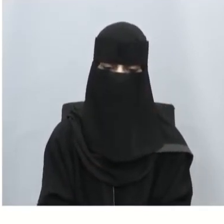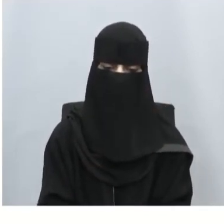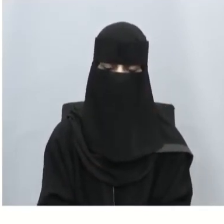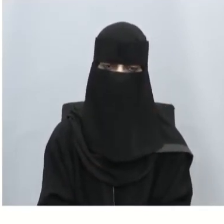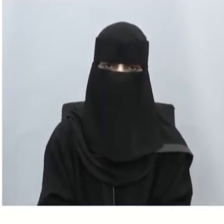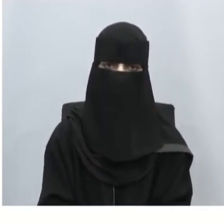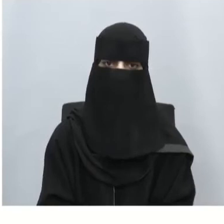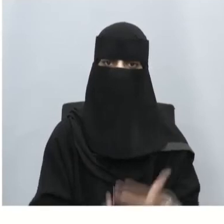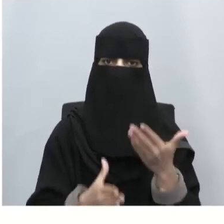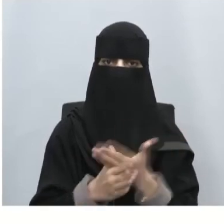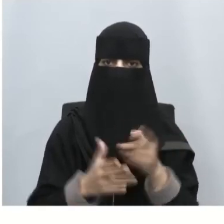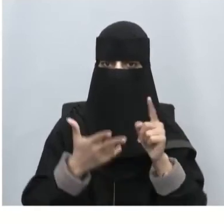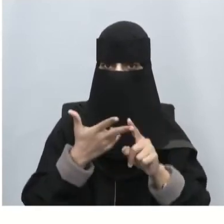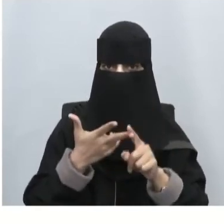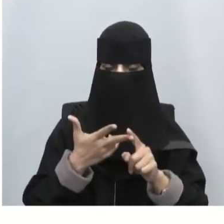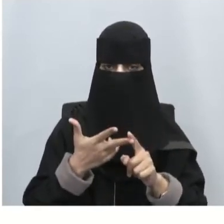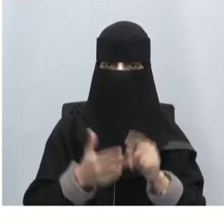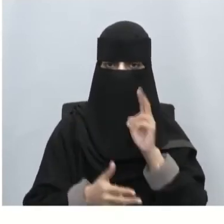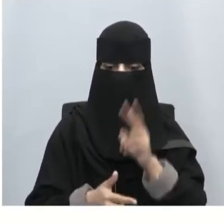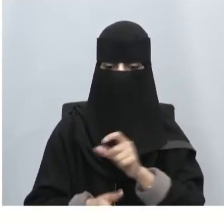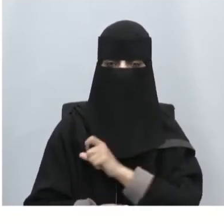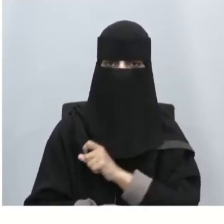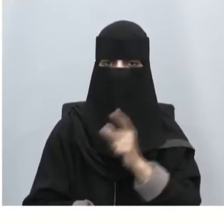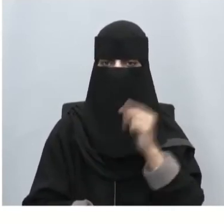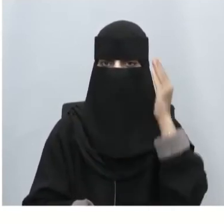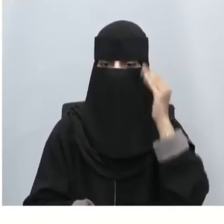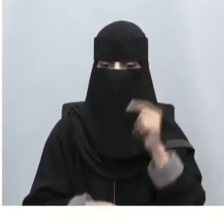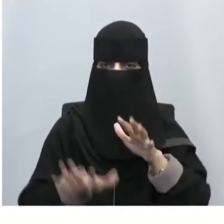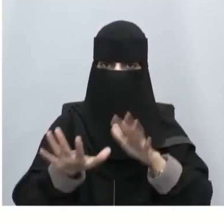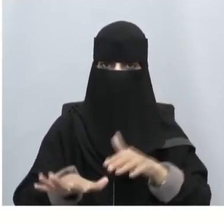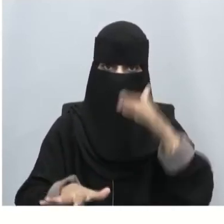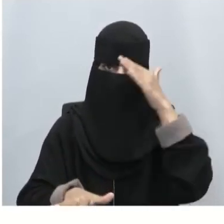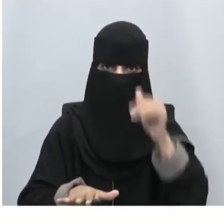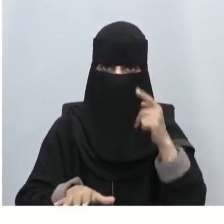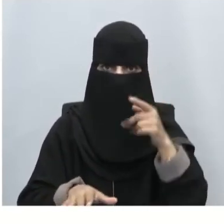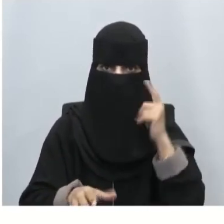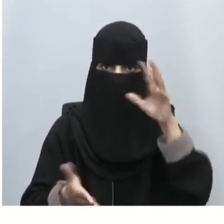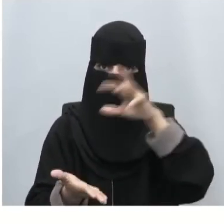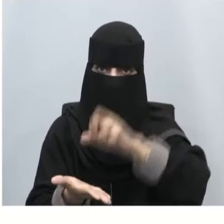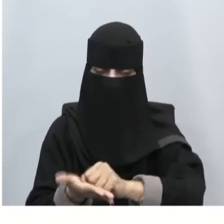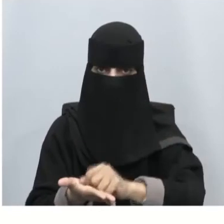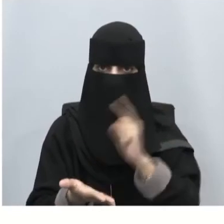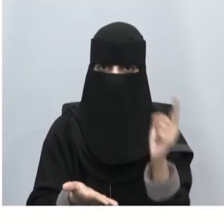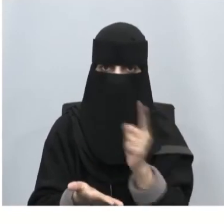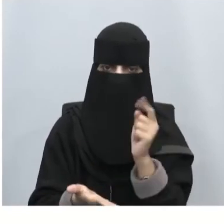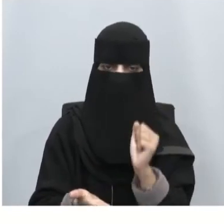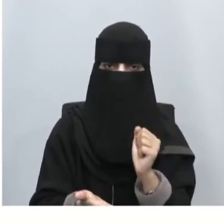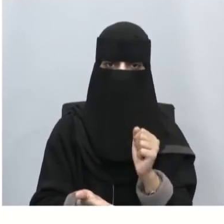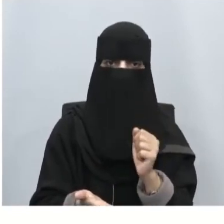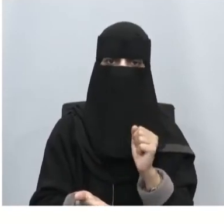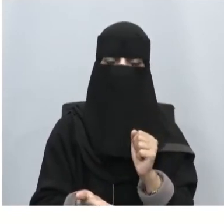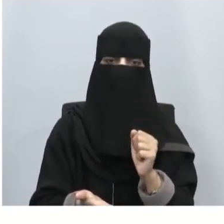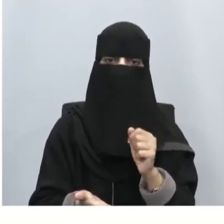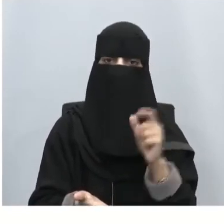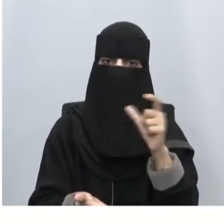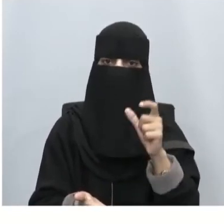اما السبب الثالث طلاب وطالباتي للحملات الصليبيه التي اجتاحت العالم الاسلامي من الجهات الغربيه